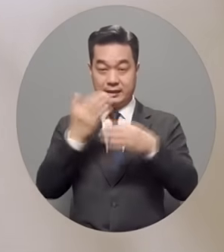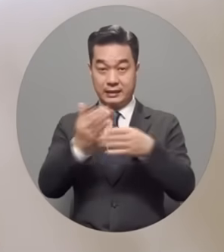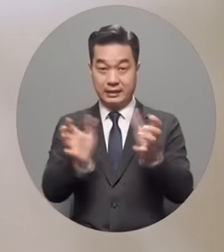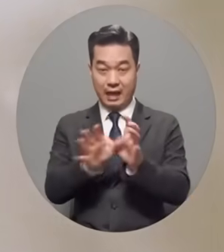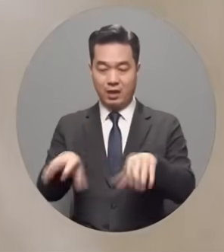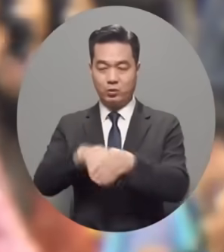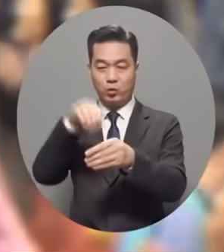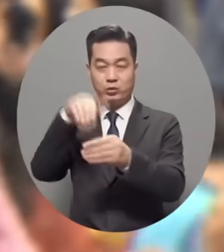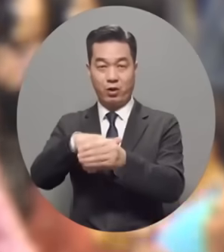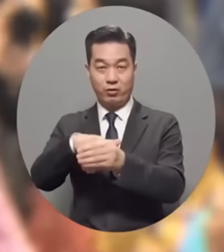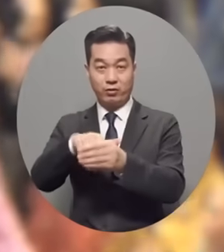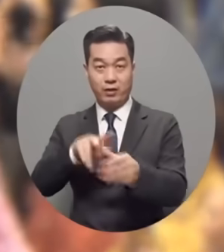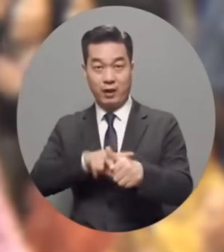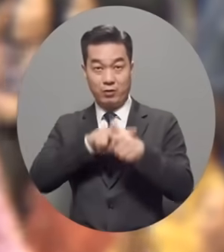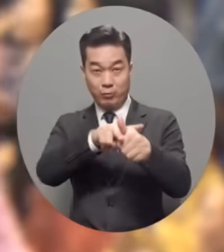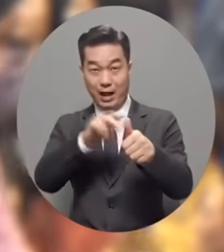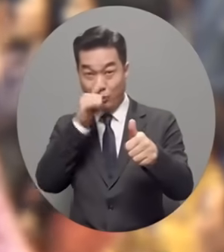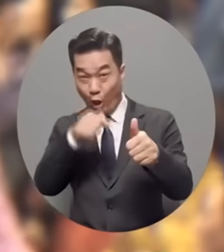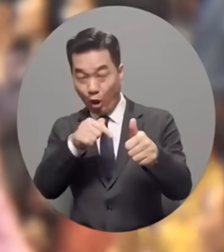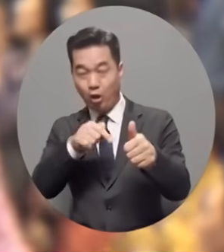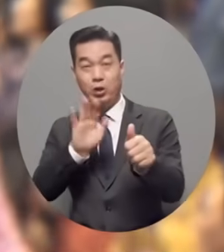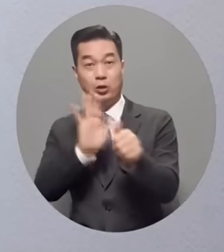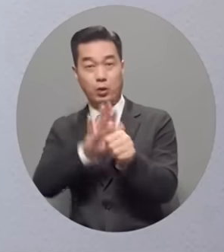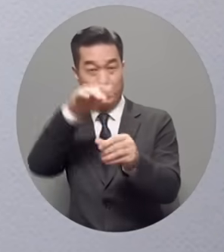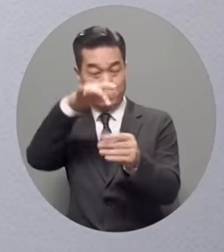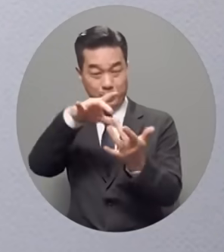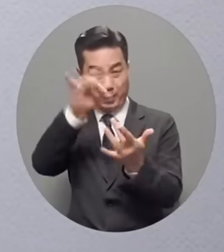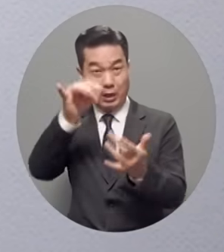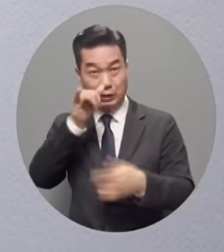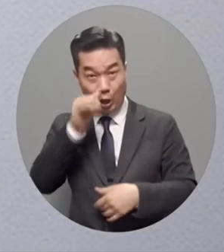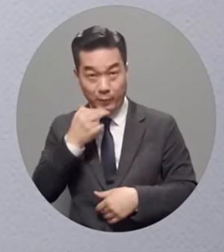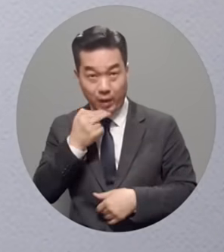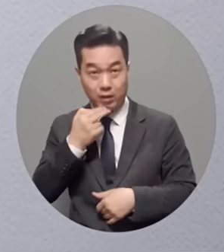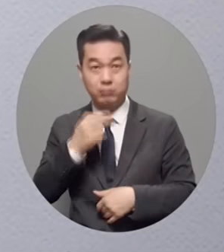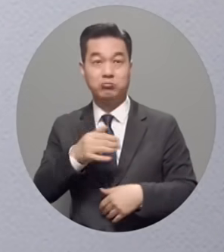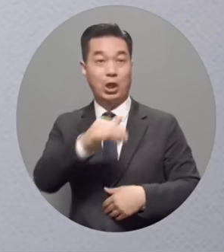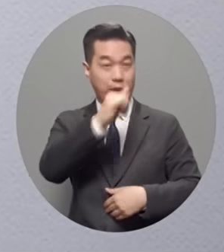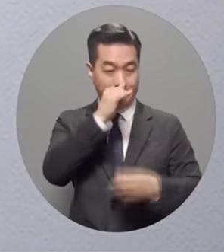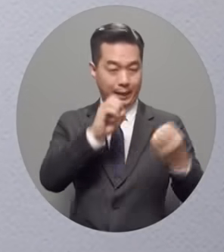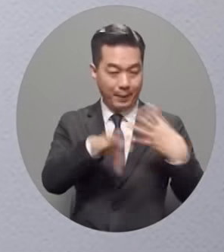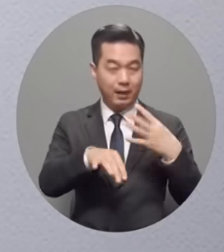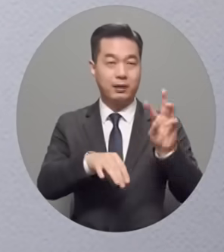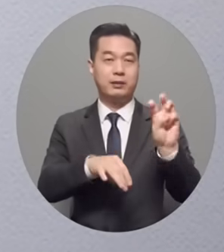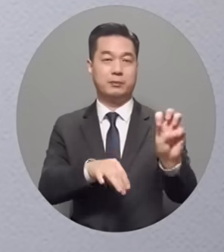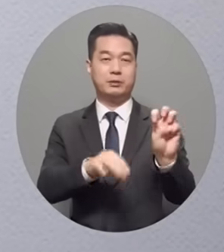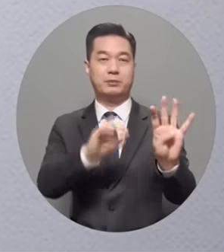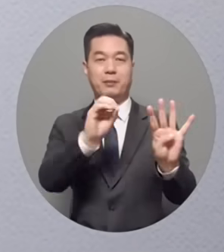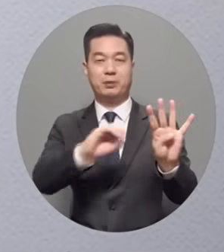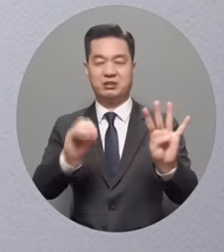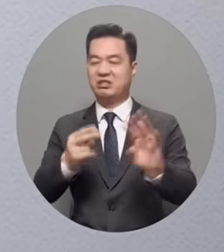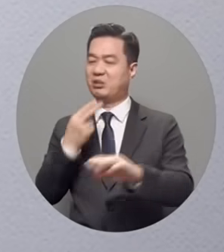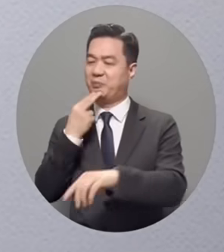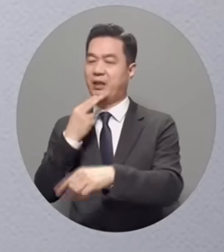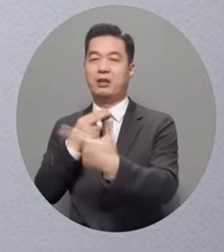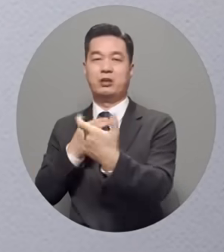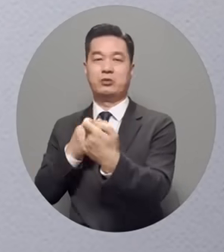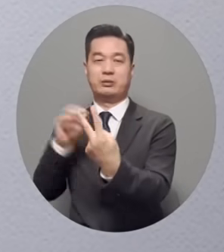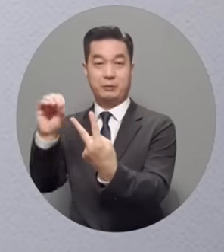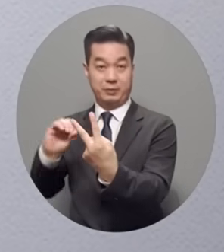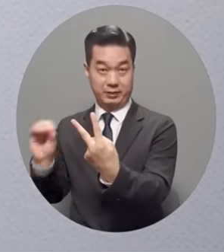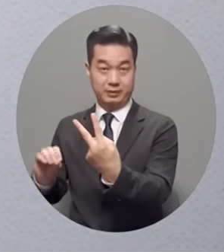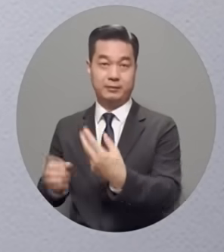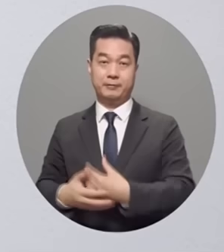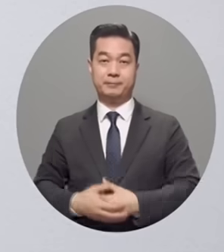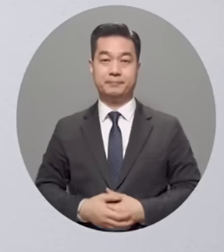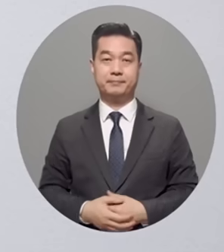나온다면 투표할 의향이 있는지도 물었습니다. 있다는 응답이 34%, 없다는 62%를